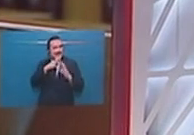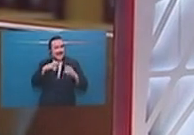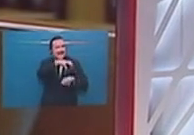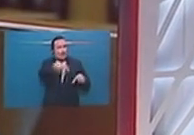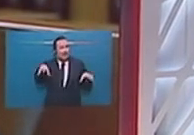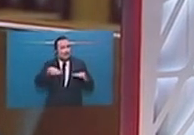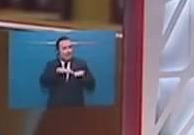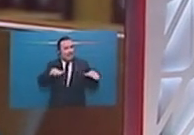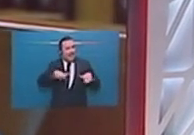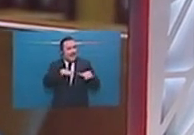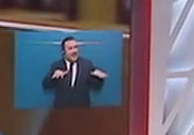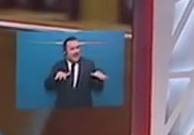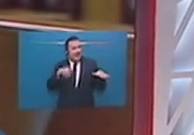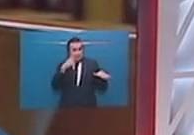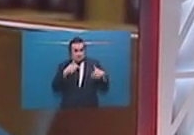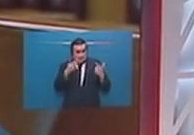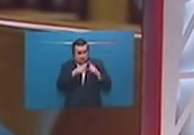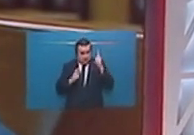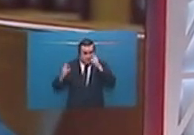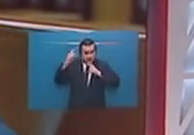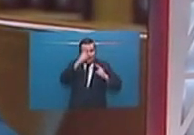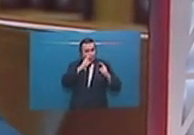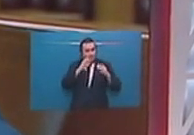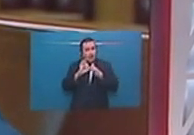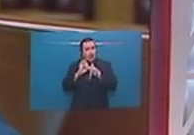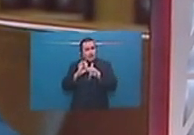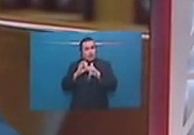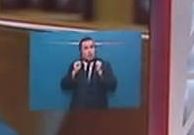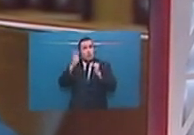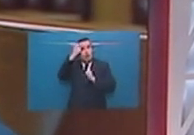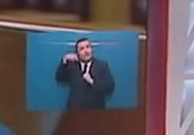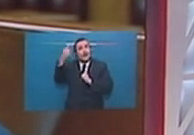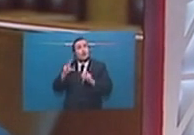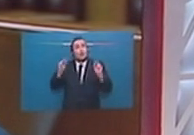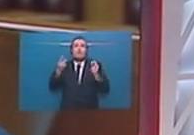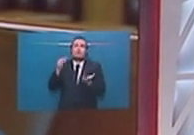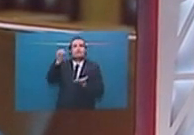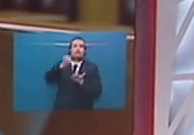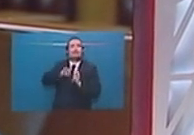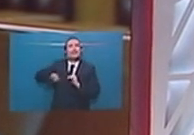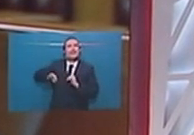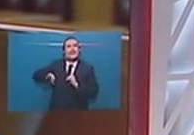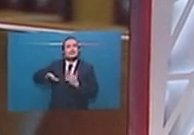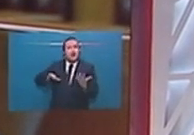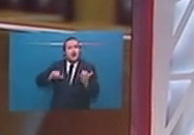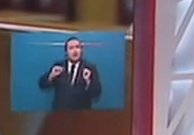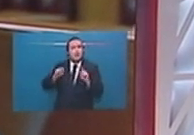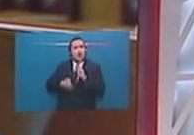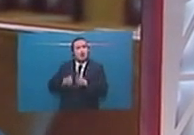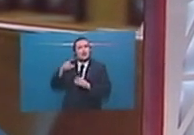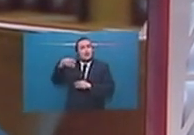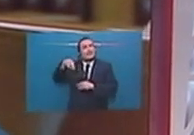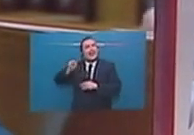specifico, questo la preoccupa sulla possibilità che un nuovo governo, eventualmente di centrodestra, possa portare avanti il